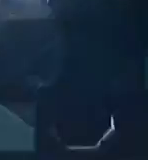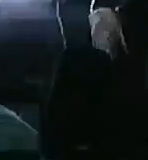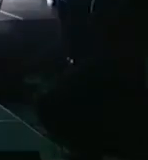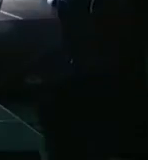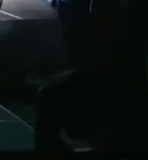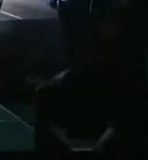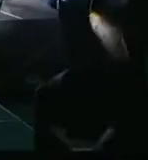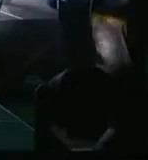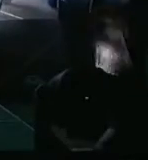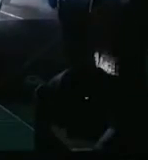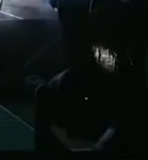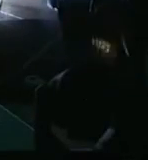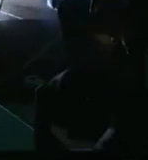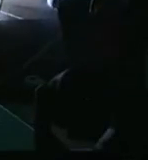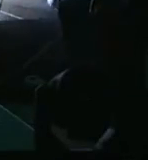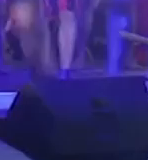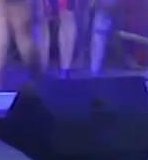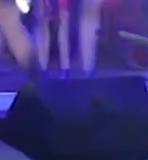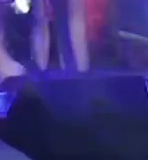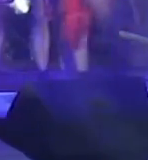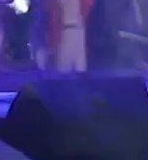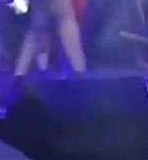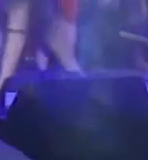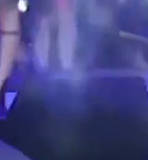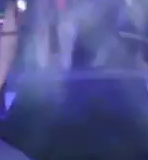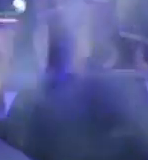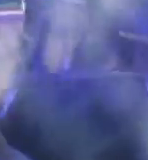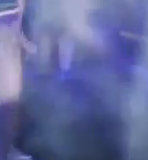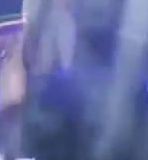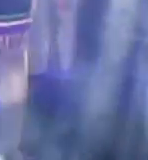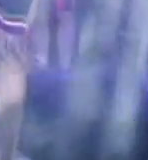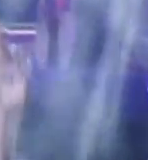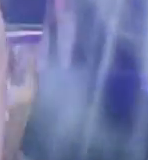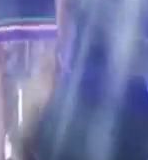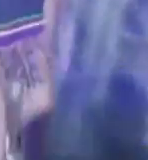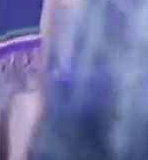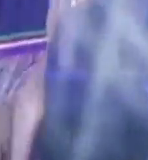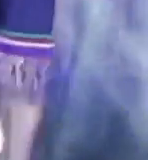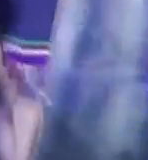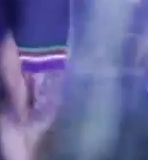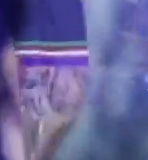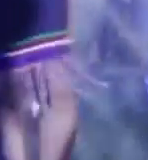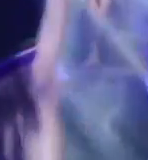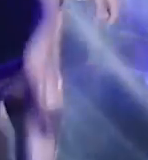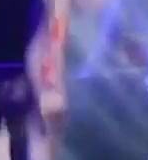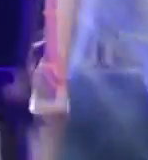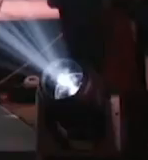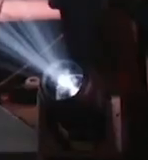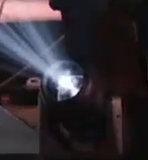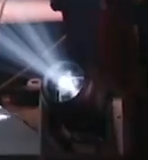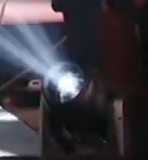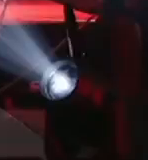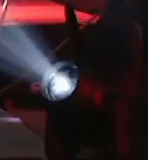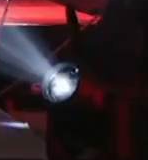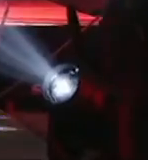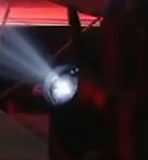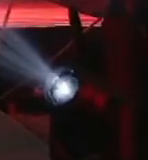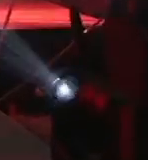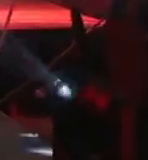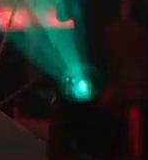Bilang bahagi ng kanilang pre-pageant activities, swimwear competition ng isang Philippine-based international male beauty pageant,